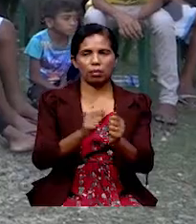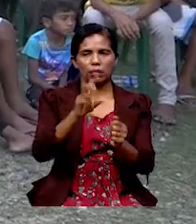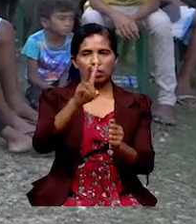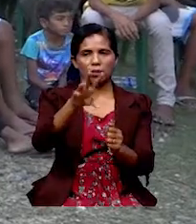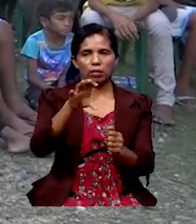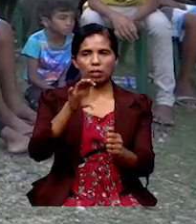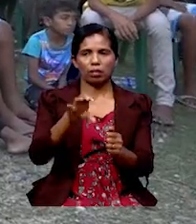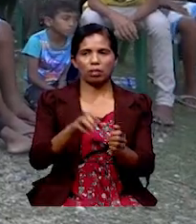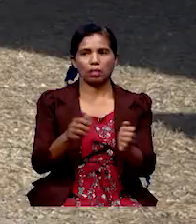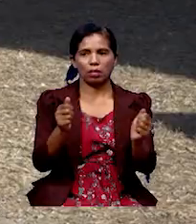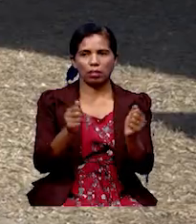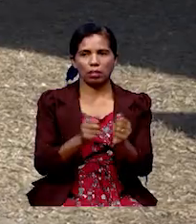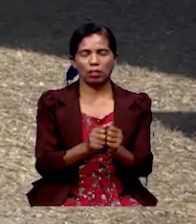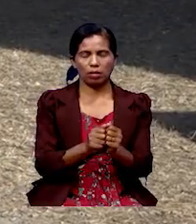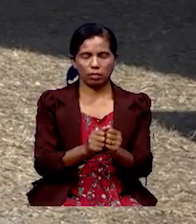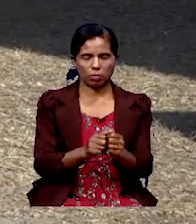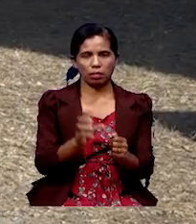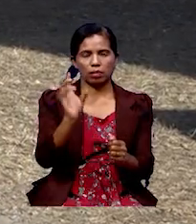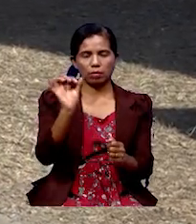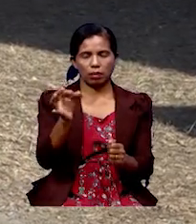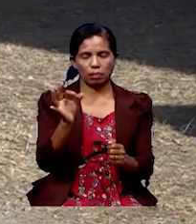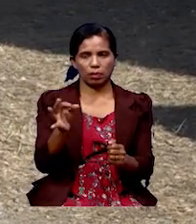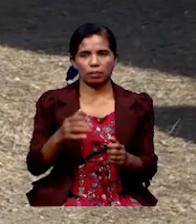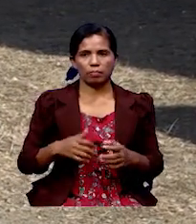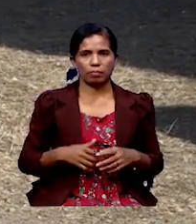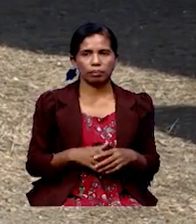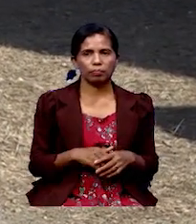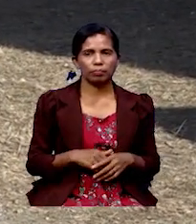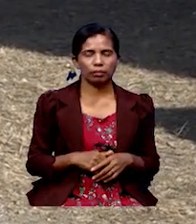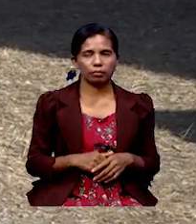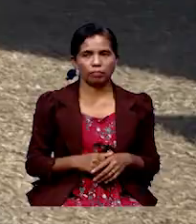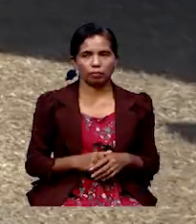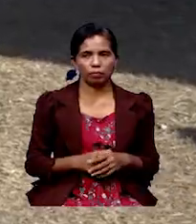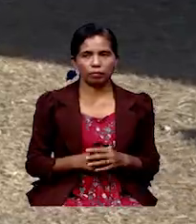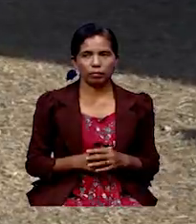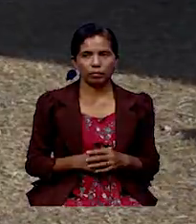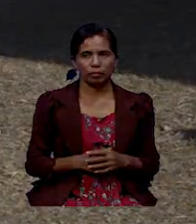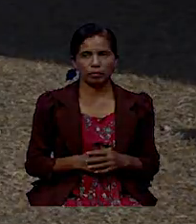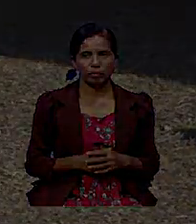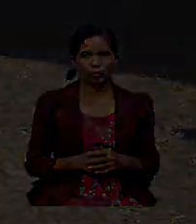no calon warga hamutuk sianulu resen. Abraung Amaral, Dilma Sujeti, GMN.